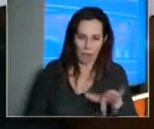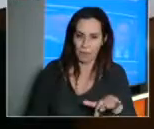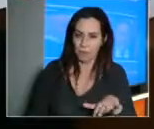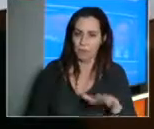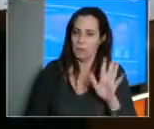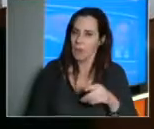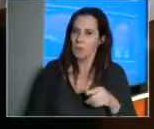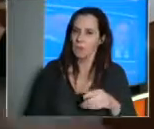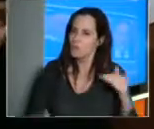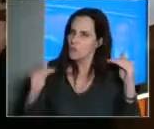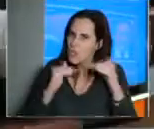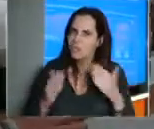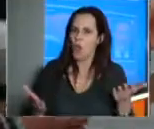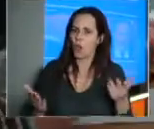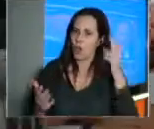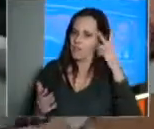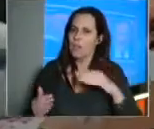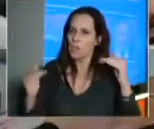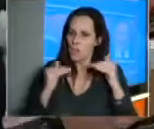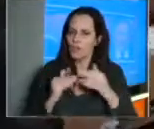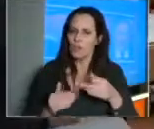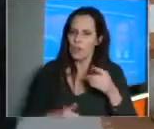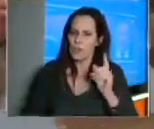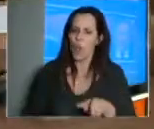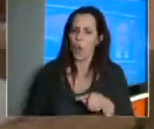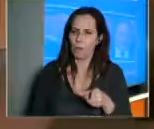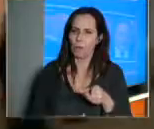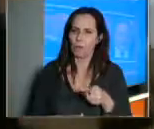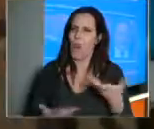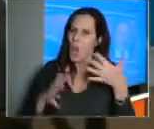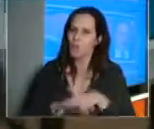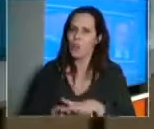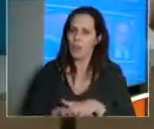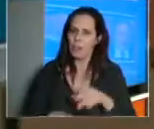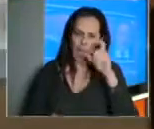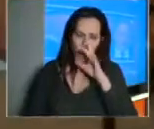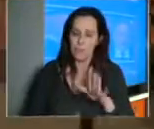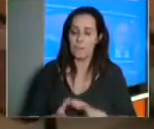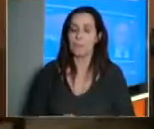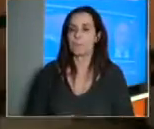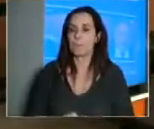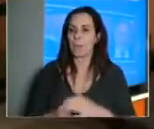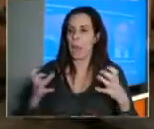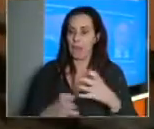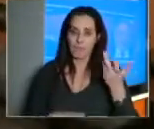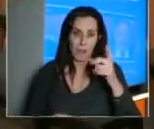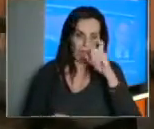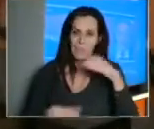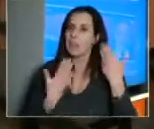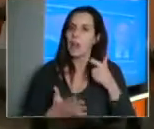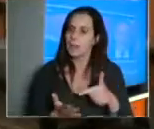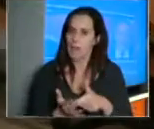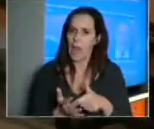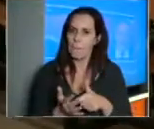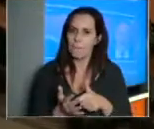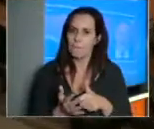מתוך איזו גישה של שוויון, מתוך הבנה של צורך לשלב את הציבור הערבי, את החברה הערבית, ולתת להם